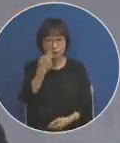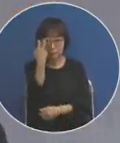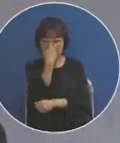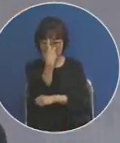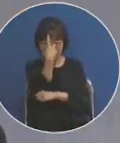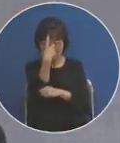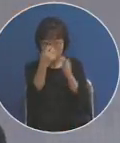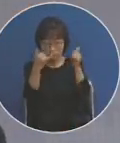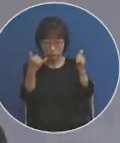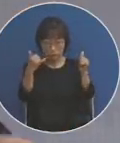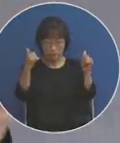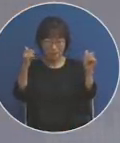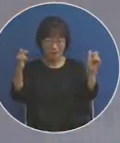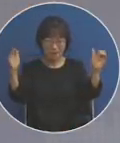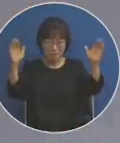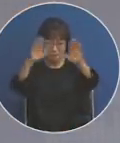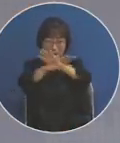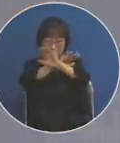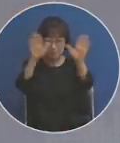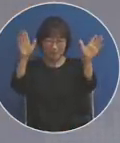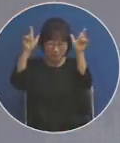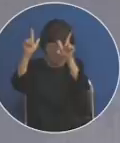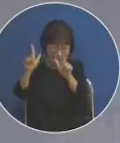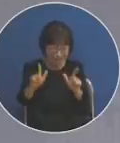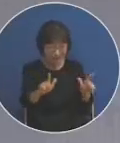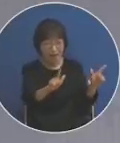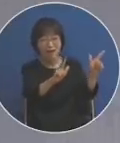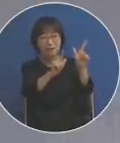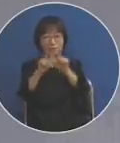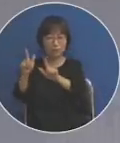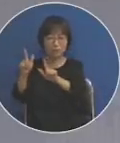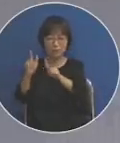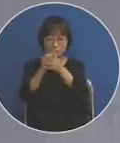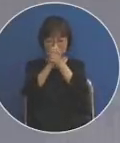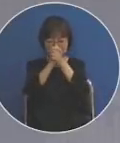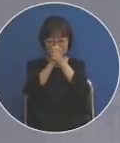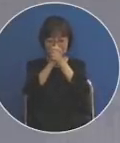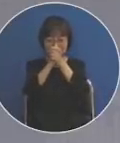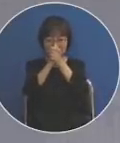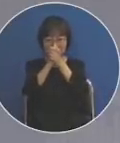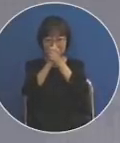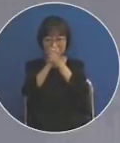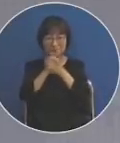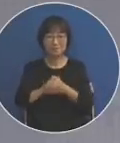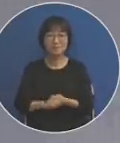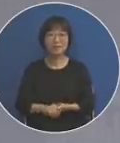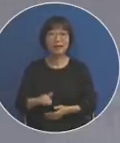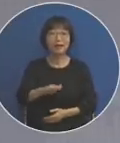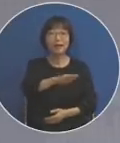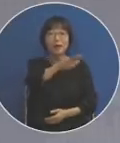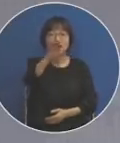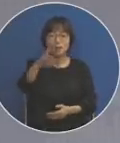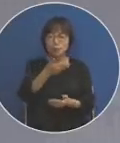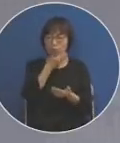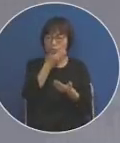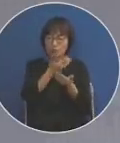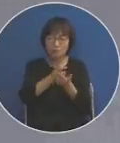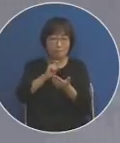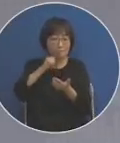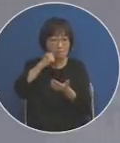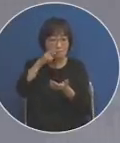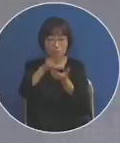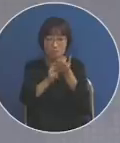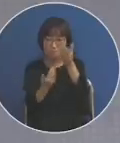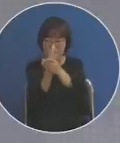are an important individual. 여러분 어떤 문제 만났을 때 정말 24 계속 기도해 보세요. 하나님은 반드시 성취시키게 돼 있습니다. When you face a